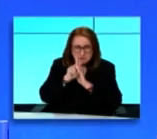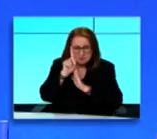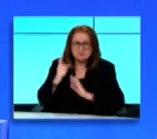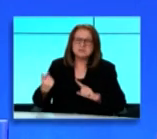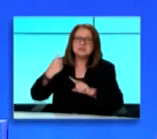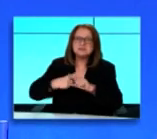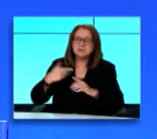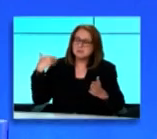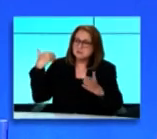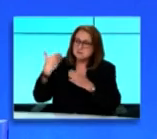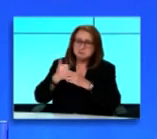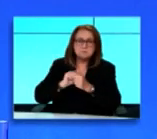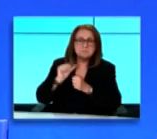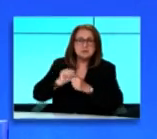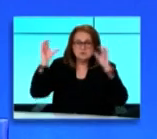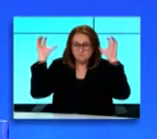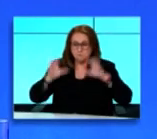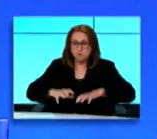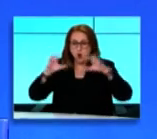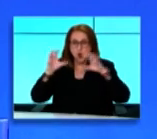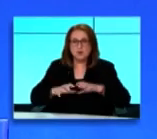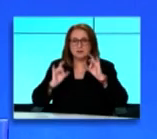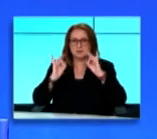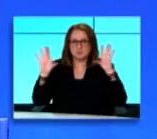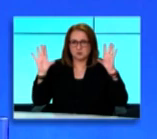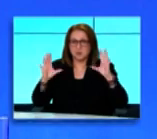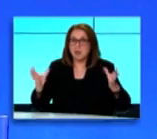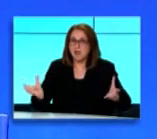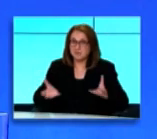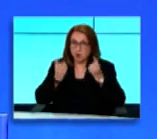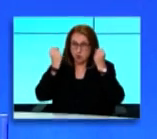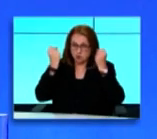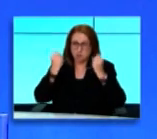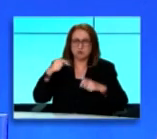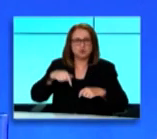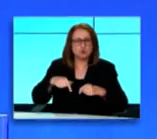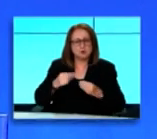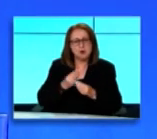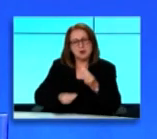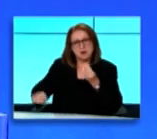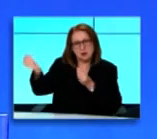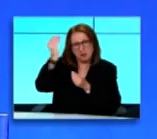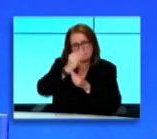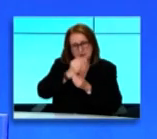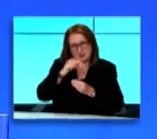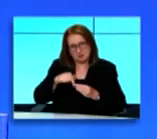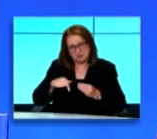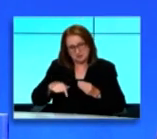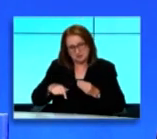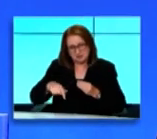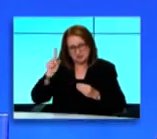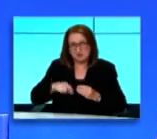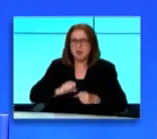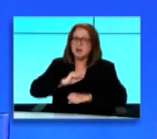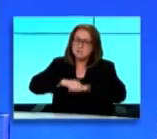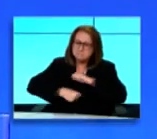πολύ καλύτερα και χάρη στην αυτοθυσία όλων των μαχητών της πρώτης γραμμής